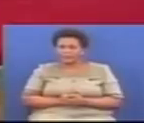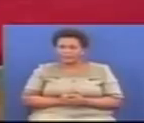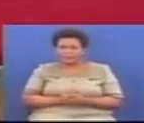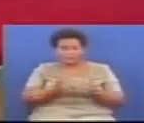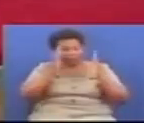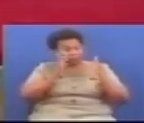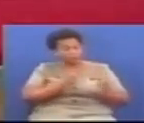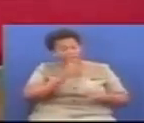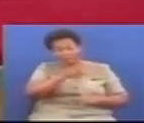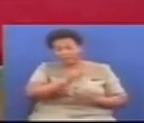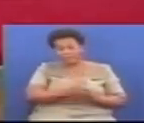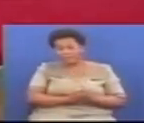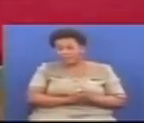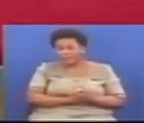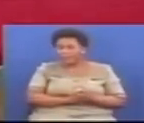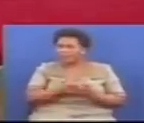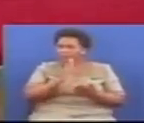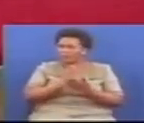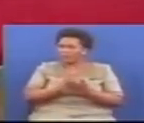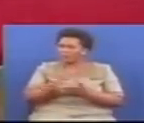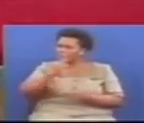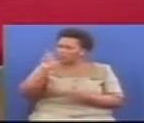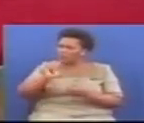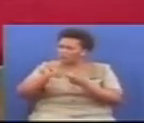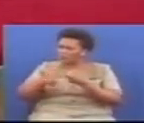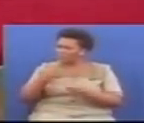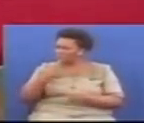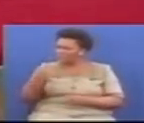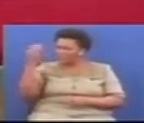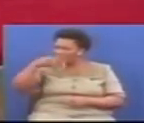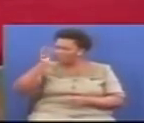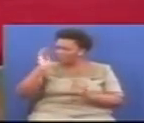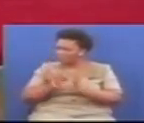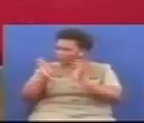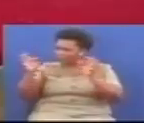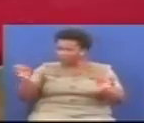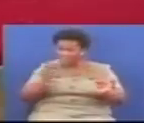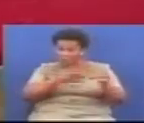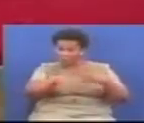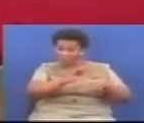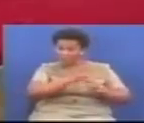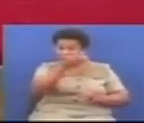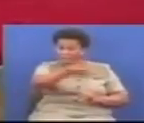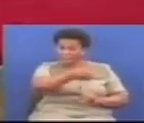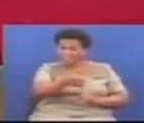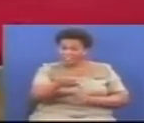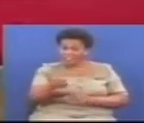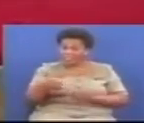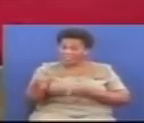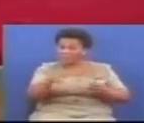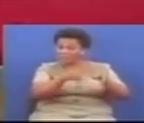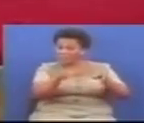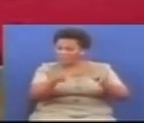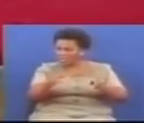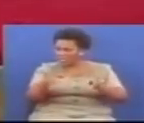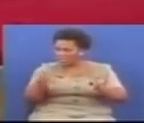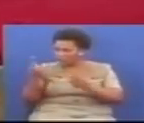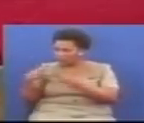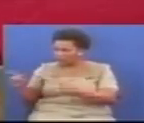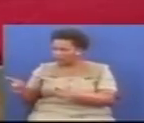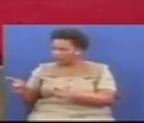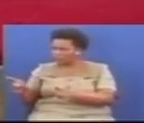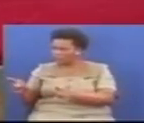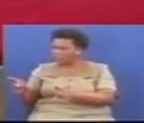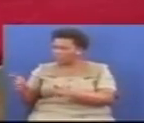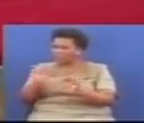Mheshimiwa Mbunge, swali la kwanza anasema serikali inawabagua wenye viti kwa sababu watendaji wanalipwa. Swala hili sio kweli Mheshimiwa Spika,